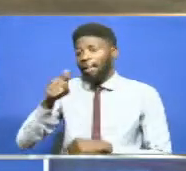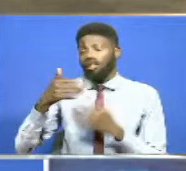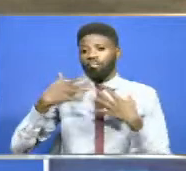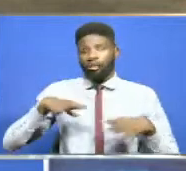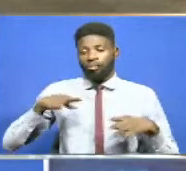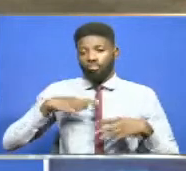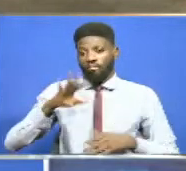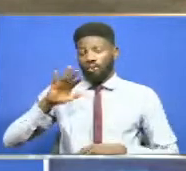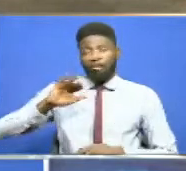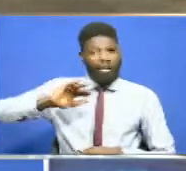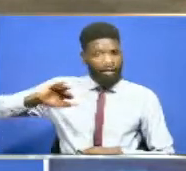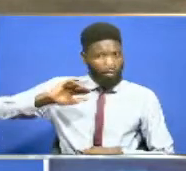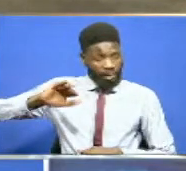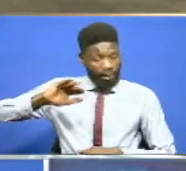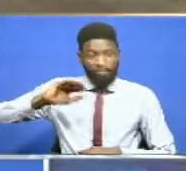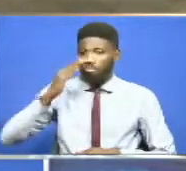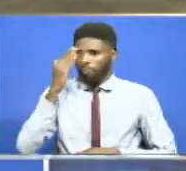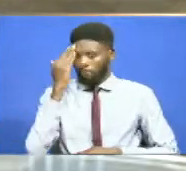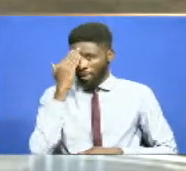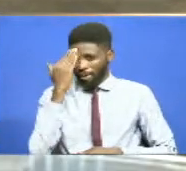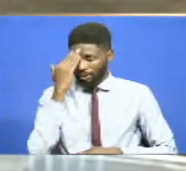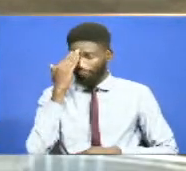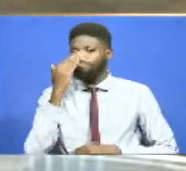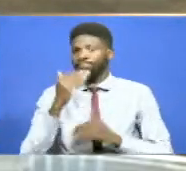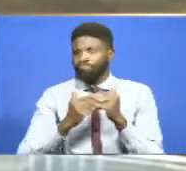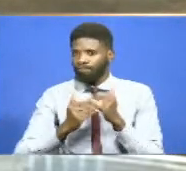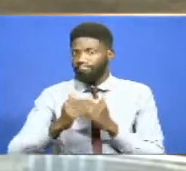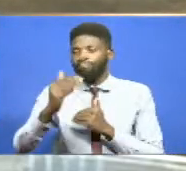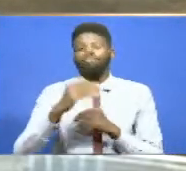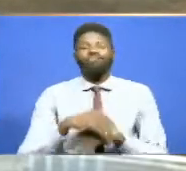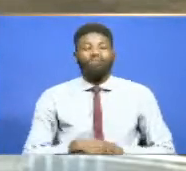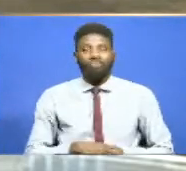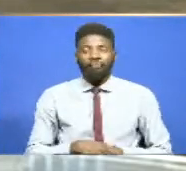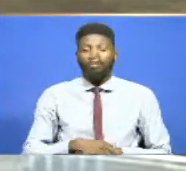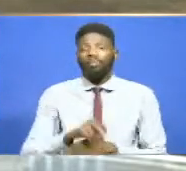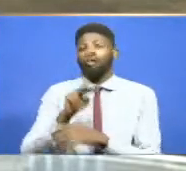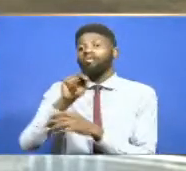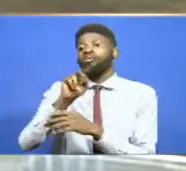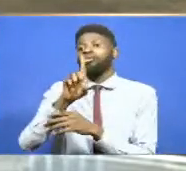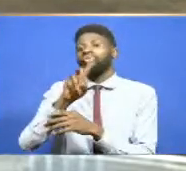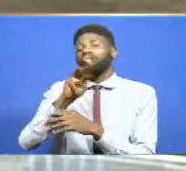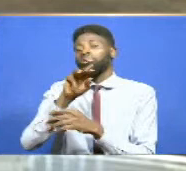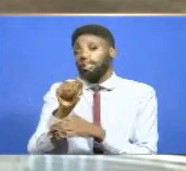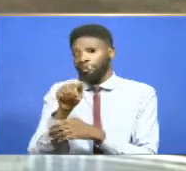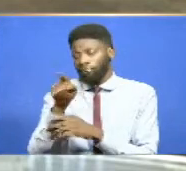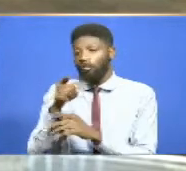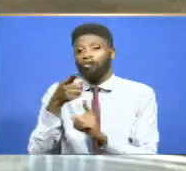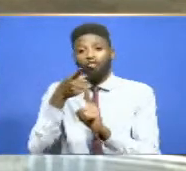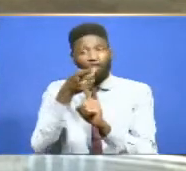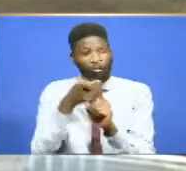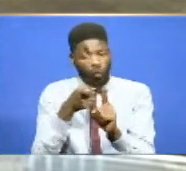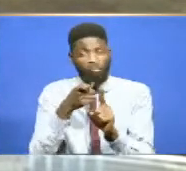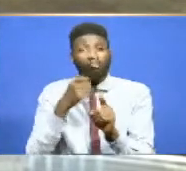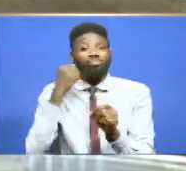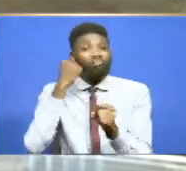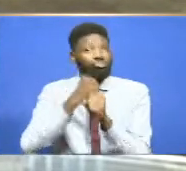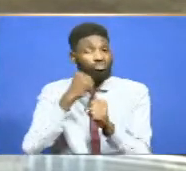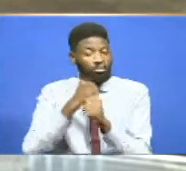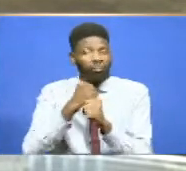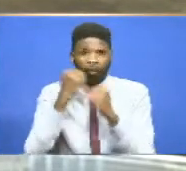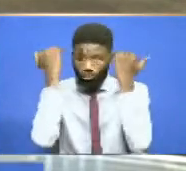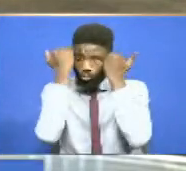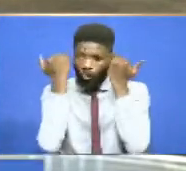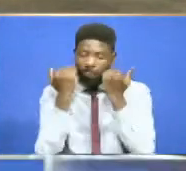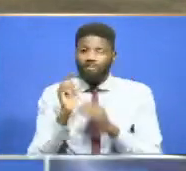wadhifa wa jaji mkuu siku ya Jumatatu, huku jaji Nduma Nderi wa mahakama ya kutatua mizozo ya ajira akiwa wa